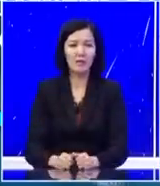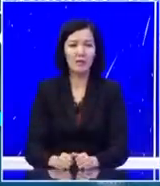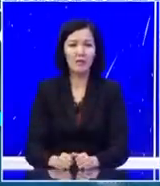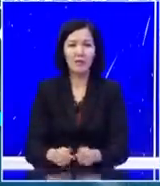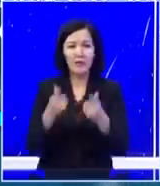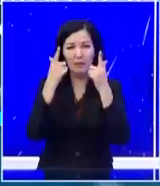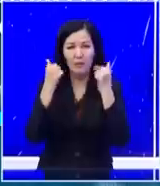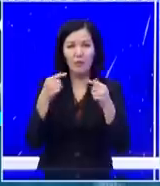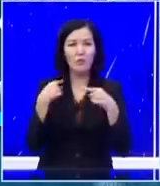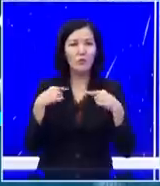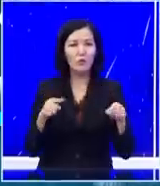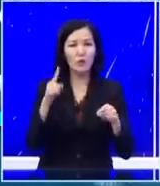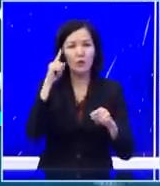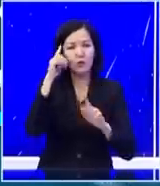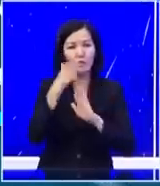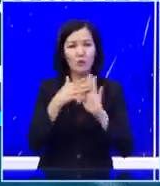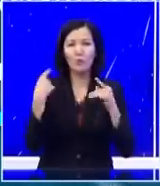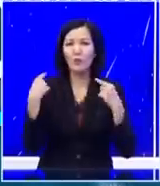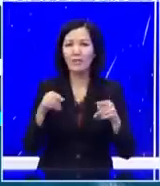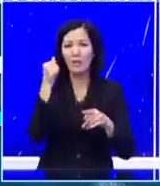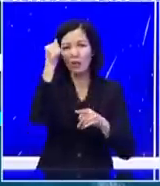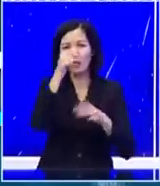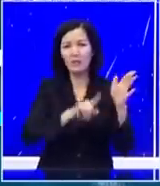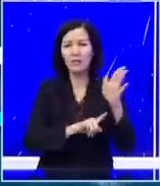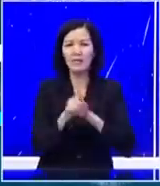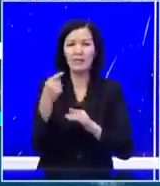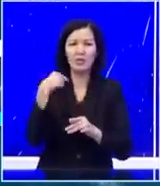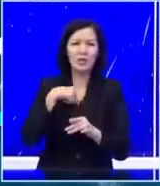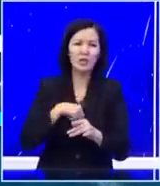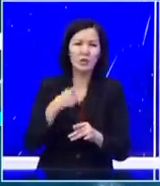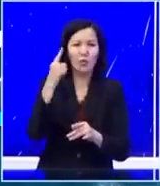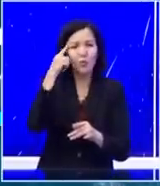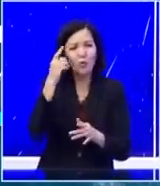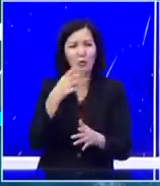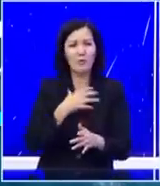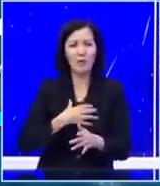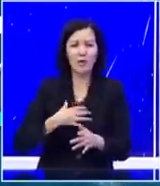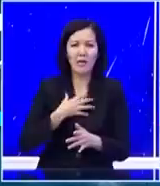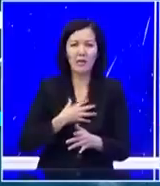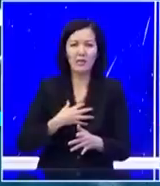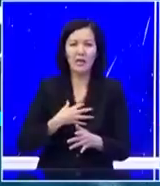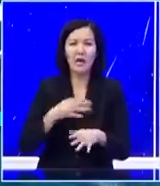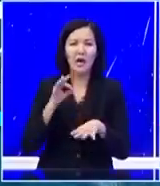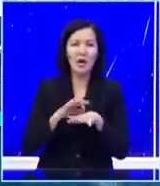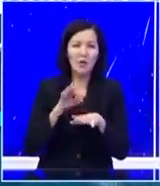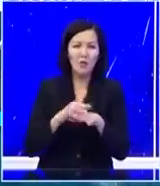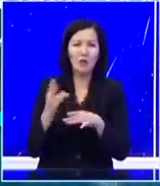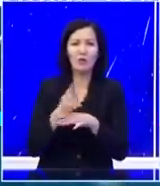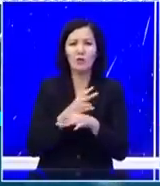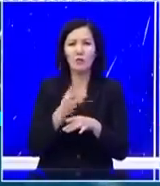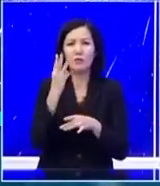бөлік, түсіну басқа. Жыл басынан бергі ішкі арпалысқа толы күндерімде, ұйқысыз түндерімде үш